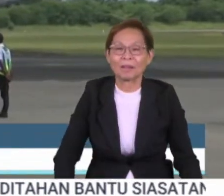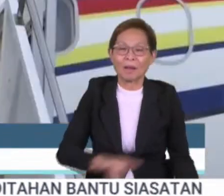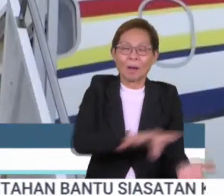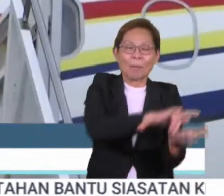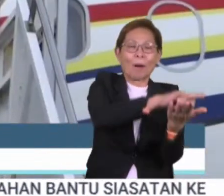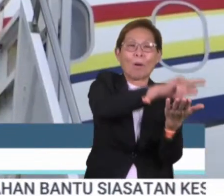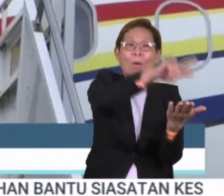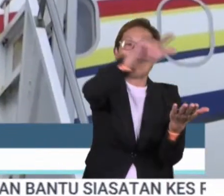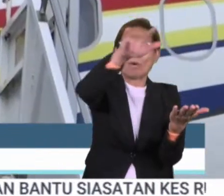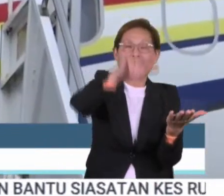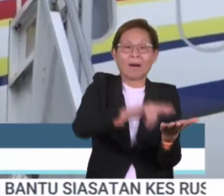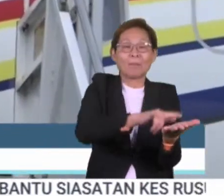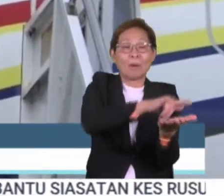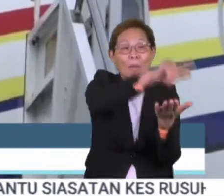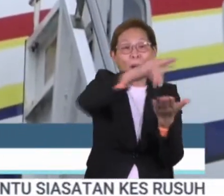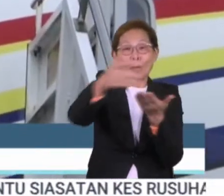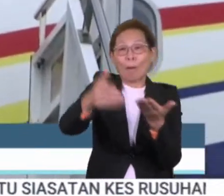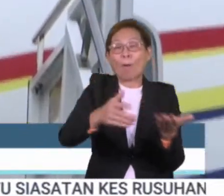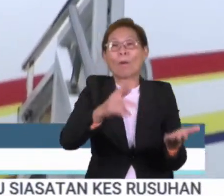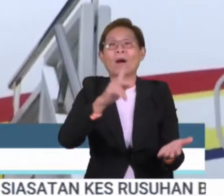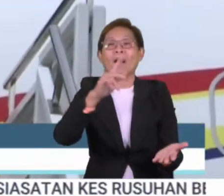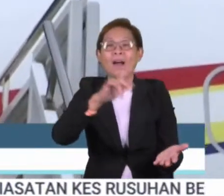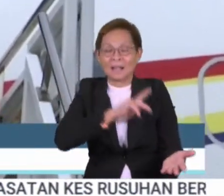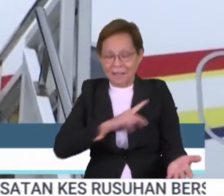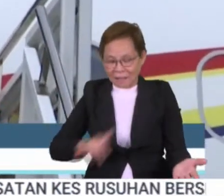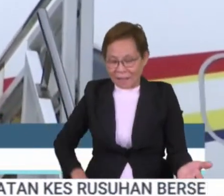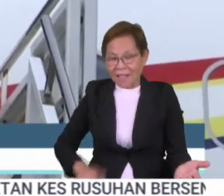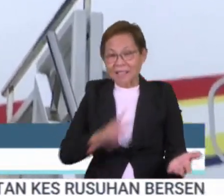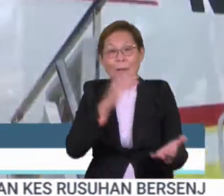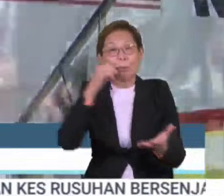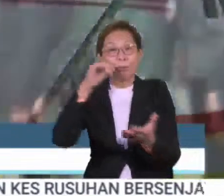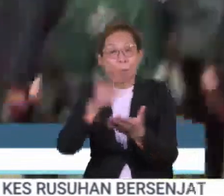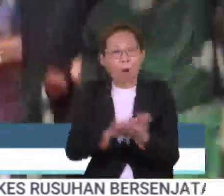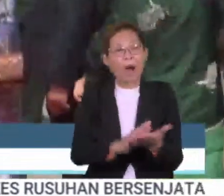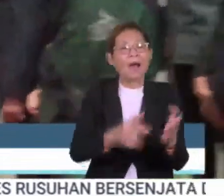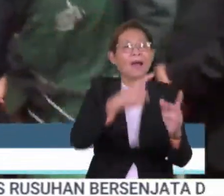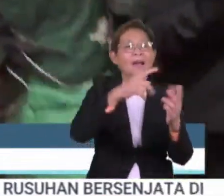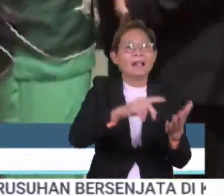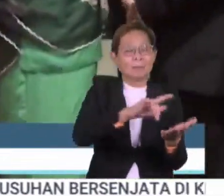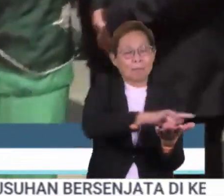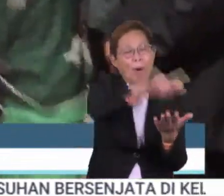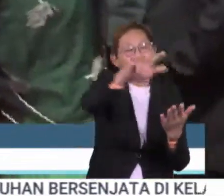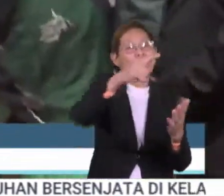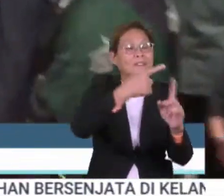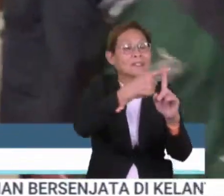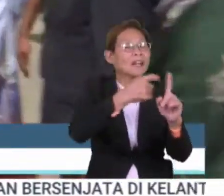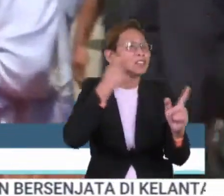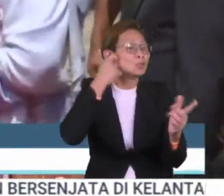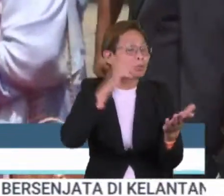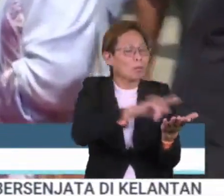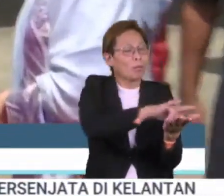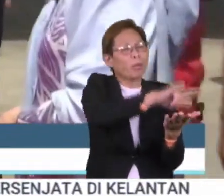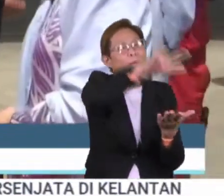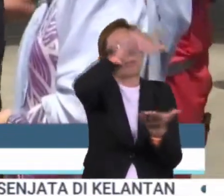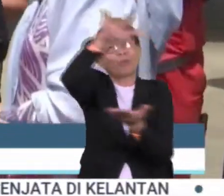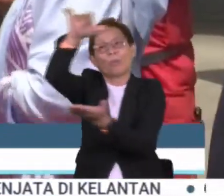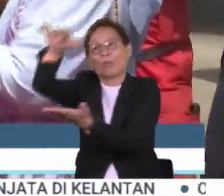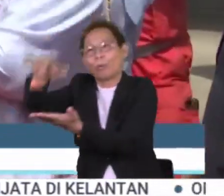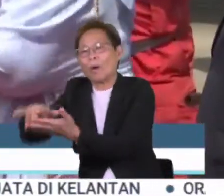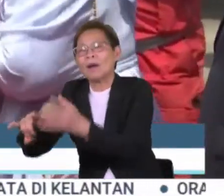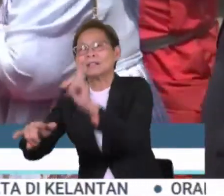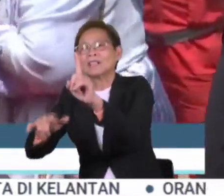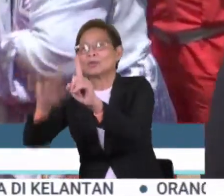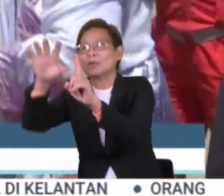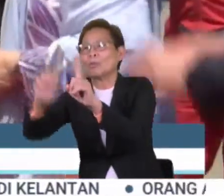Pesawat membawa Seri Paduka Berdua yang berlepas dari Pangkalan Tentera Udara Diraja Malaysia Subang mendarat pukul 1.50 tengah